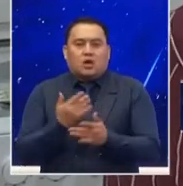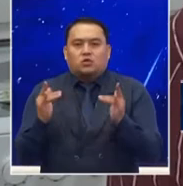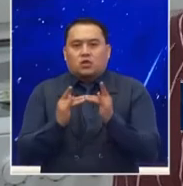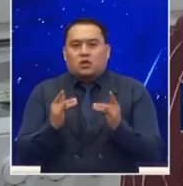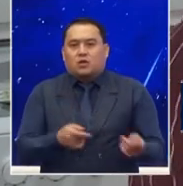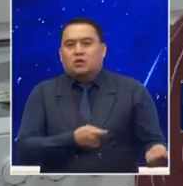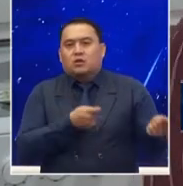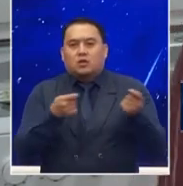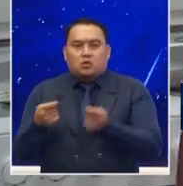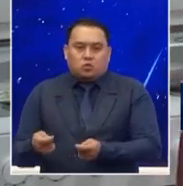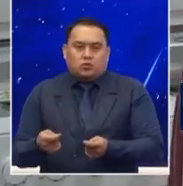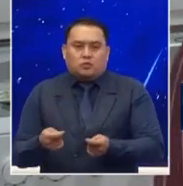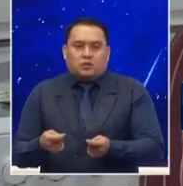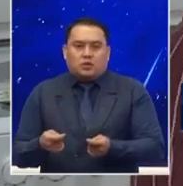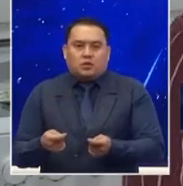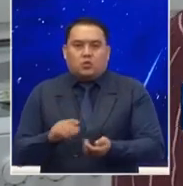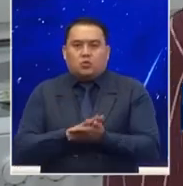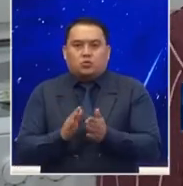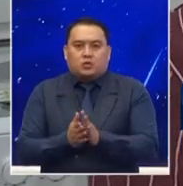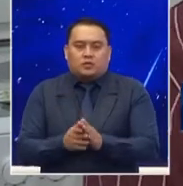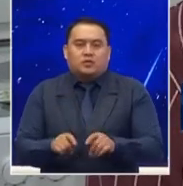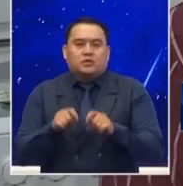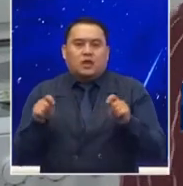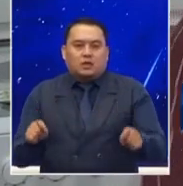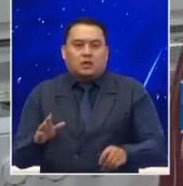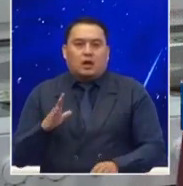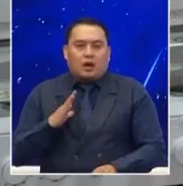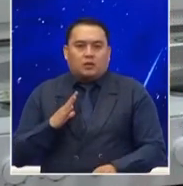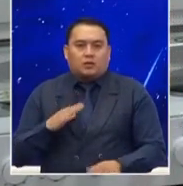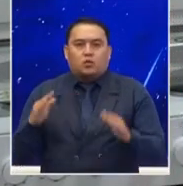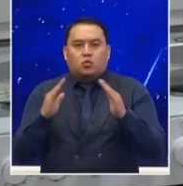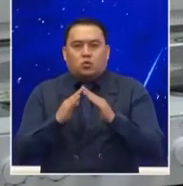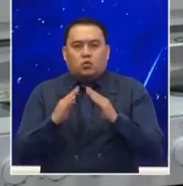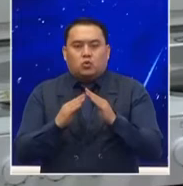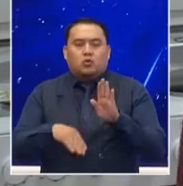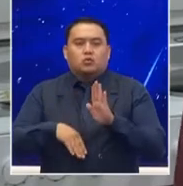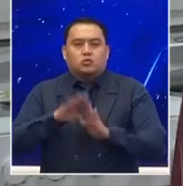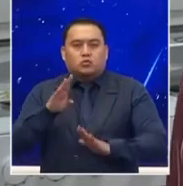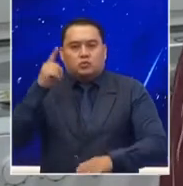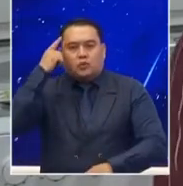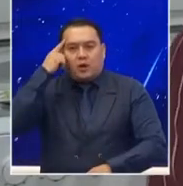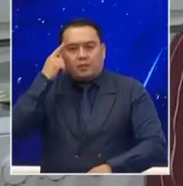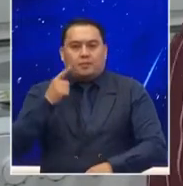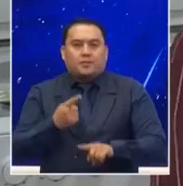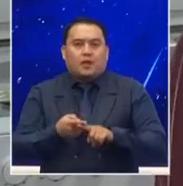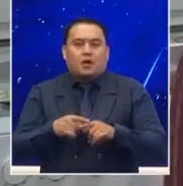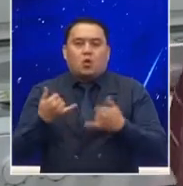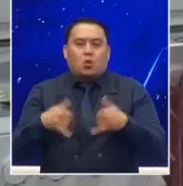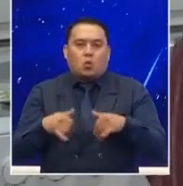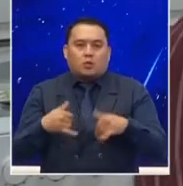жатақханаға көшіп, бүткіл условия жасалынған, үйден де жақсырақ деп ойлаймыз. Кухня